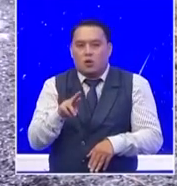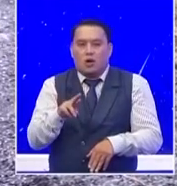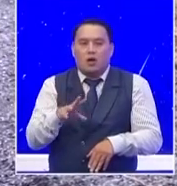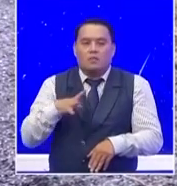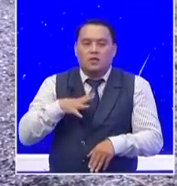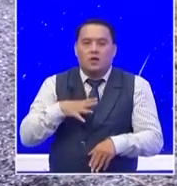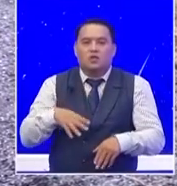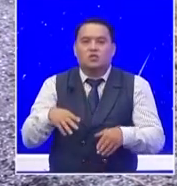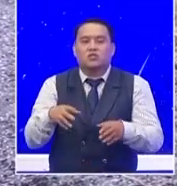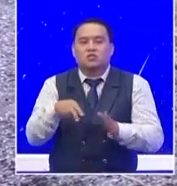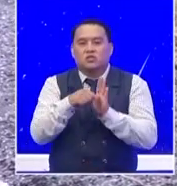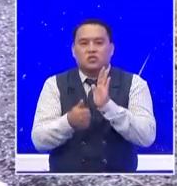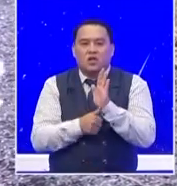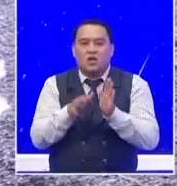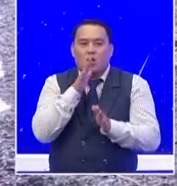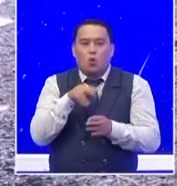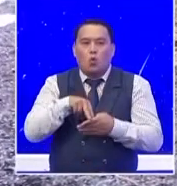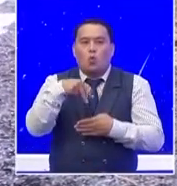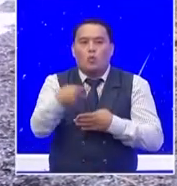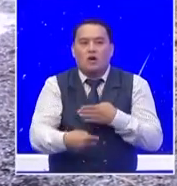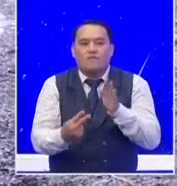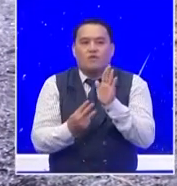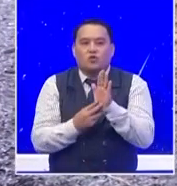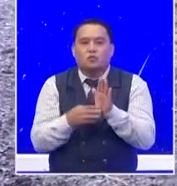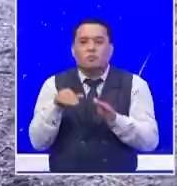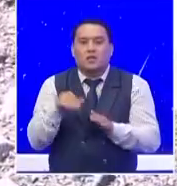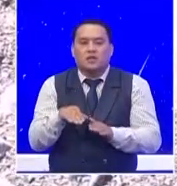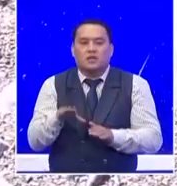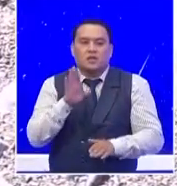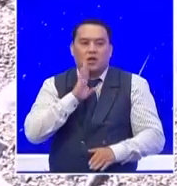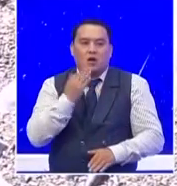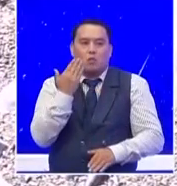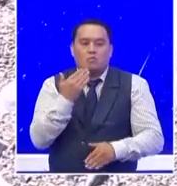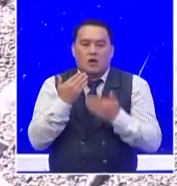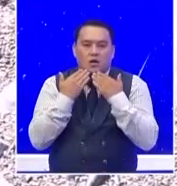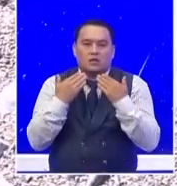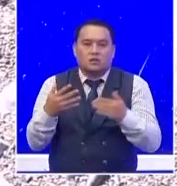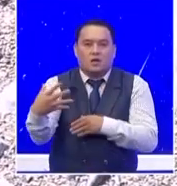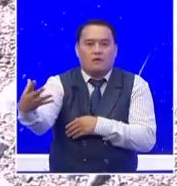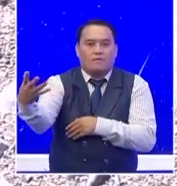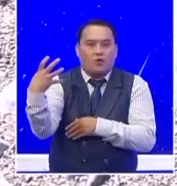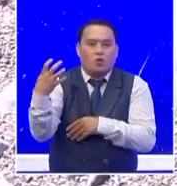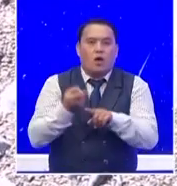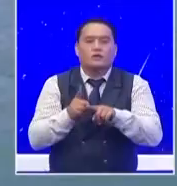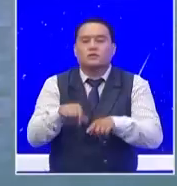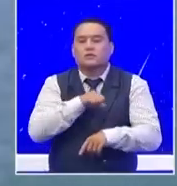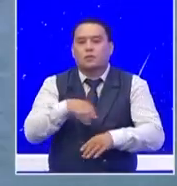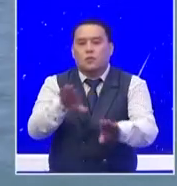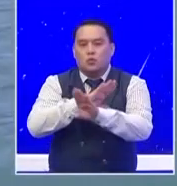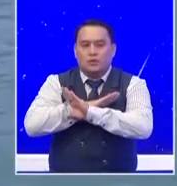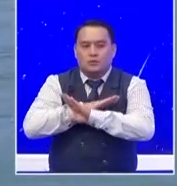разбила 16-летняя девушка, упав почти с 8-метровой высоты. Ее последнее селфи стало фатальным.